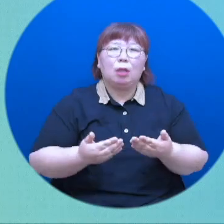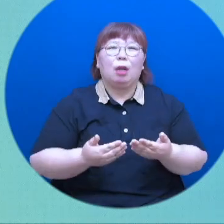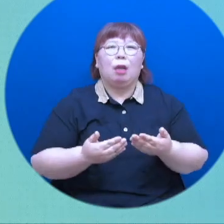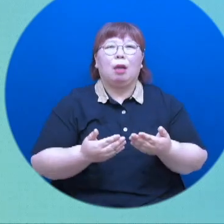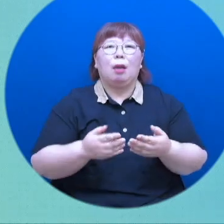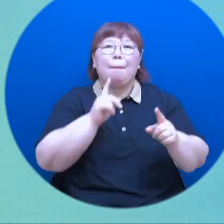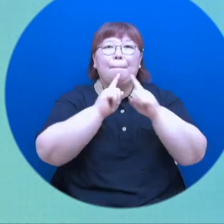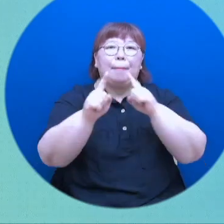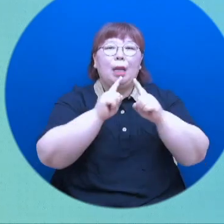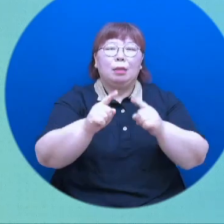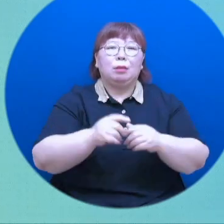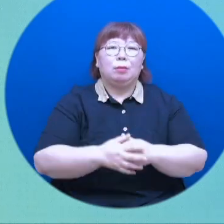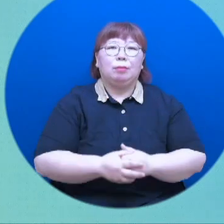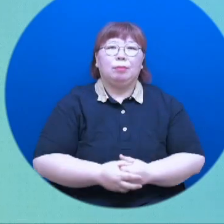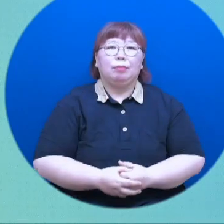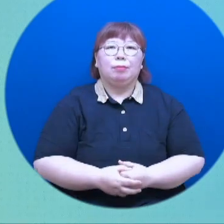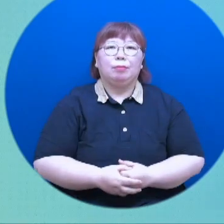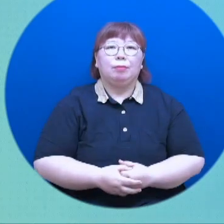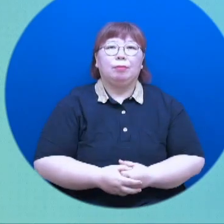말씀을 해요.